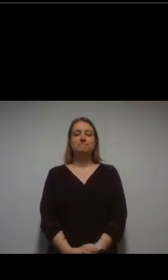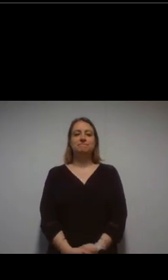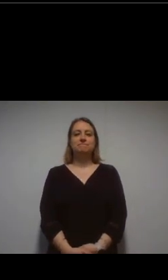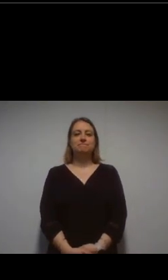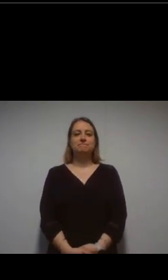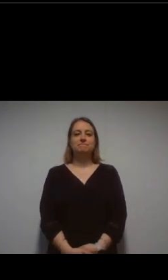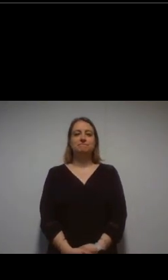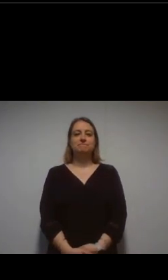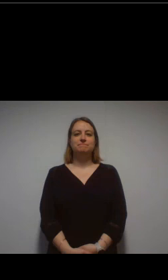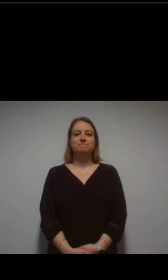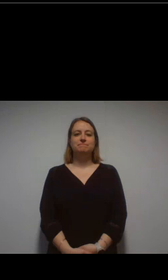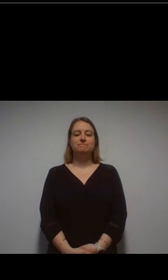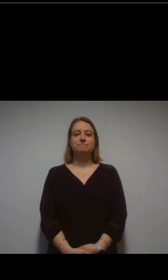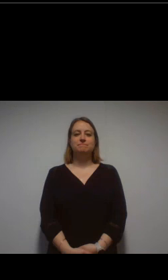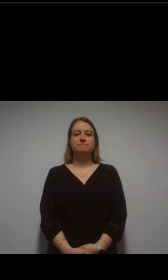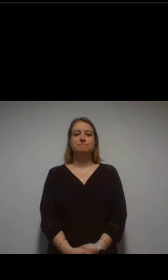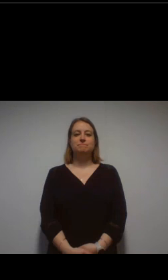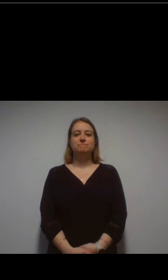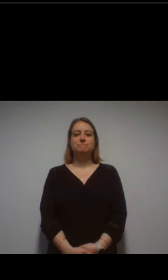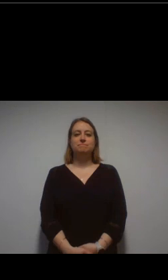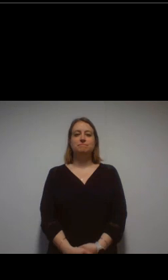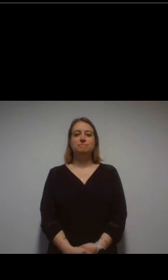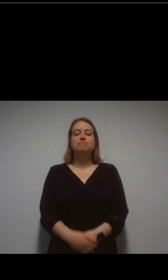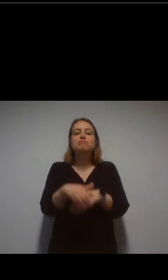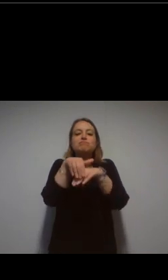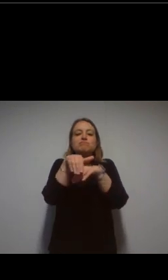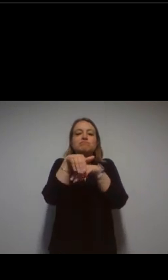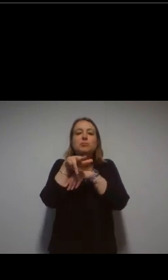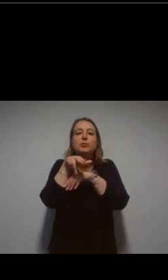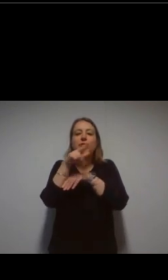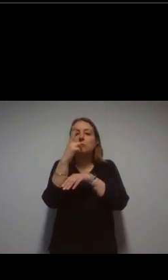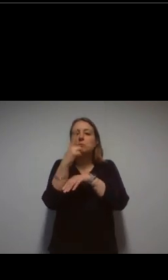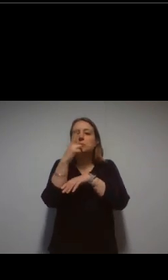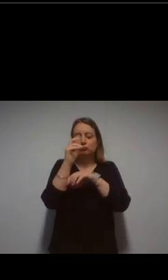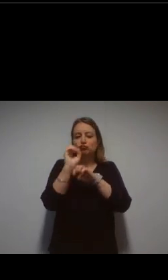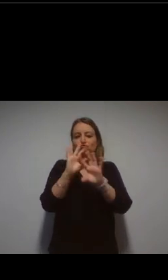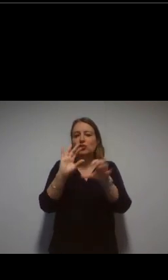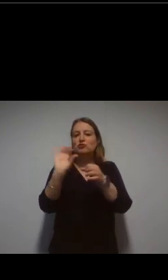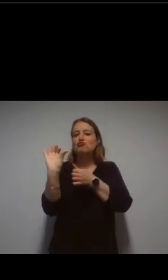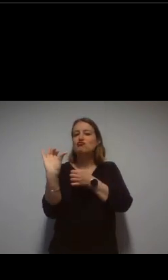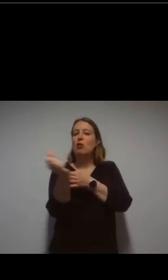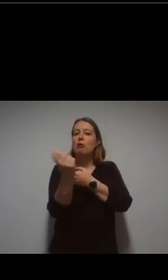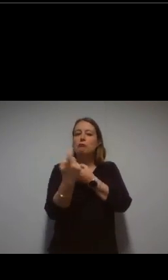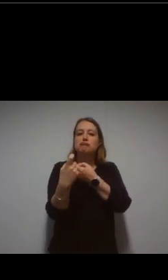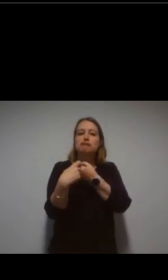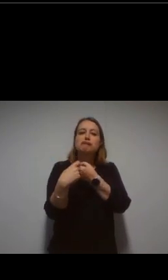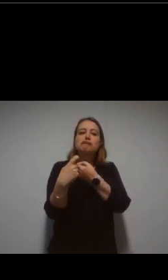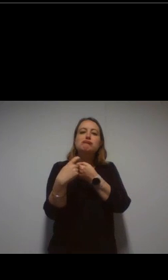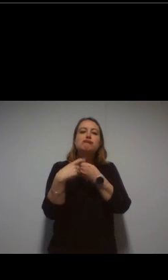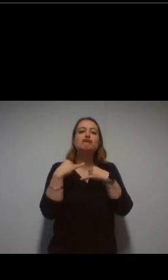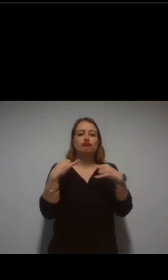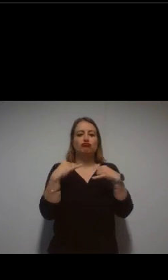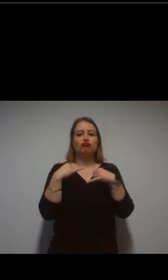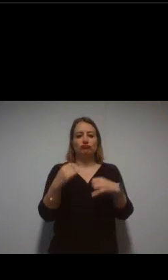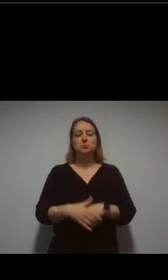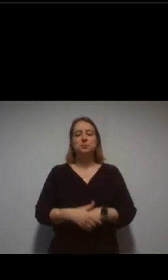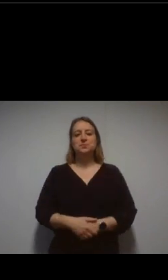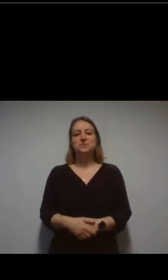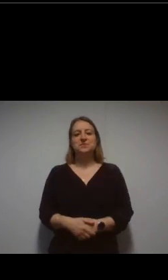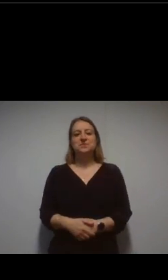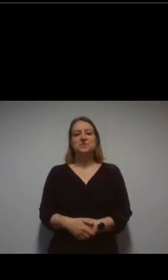On va commencer d'ici quelques petites minutes. Hein. Je disais, on laisse le temps à tout le monde de se connecter tranquillement.